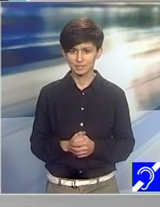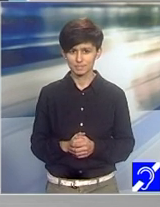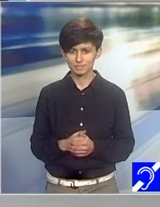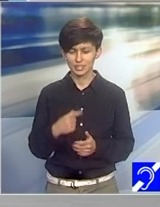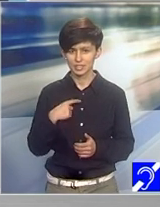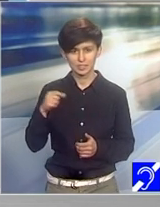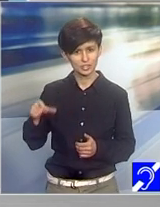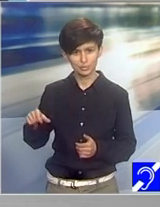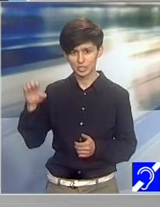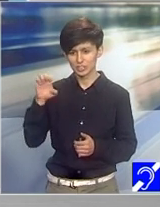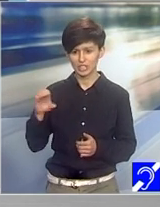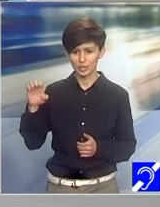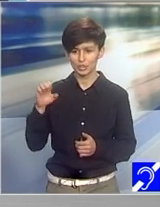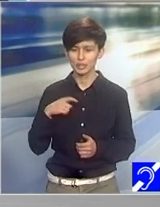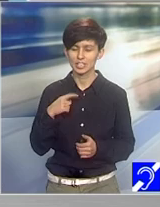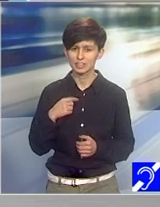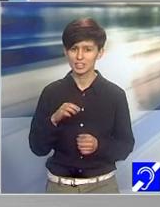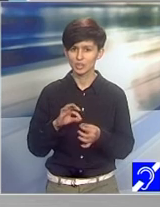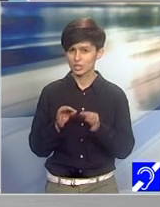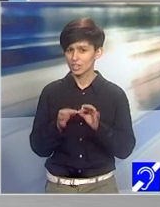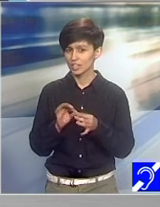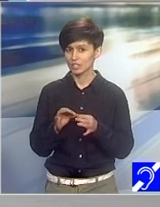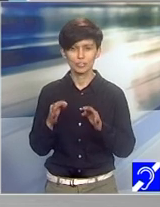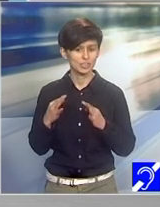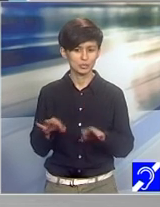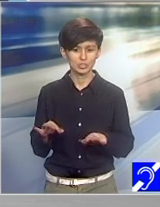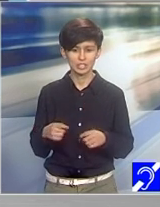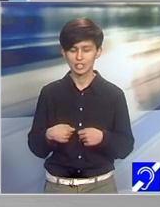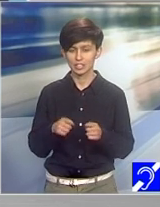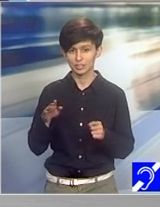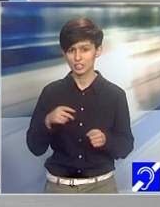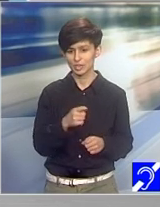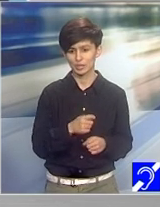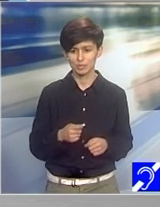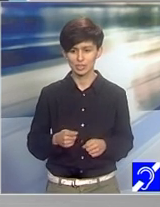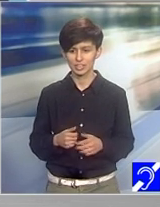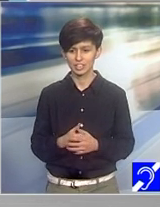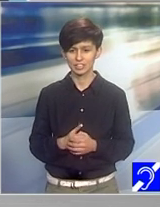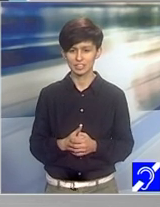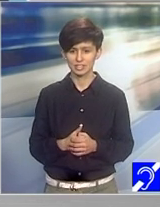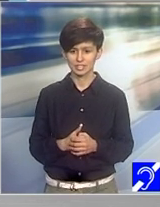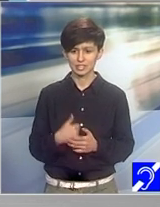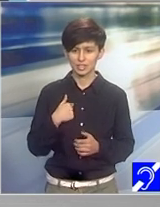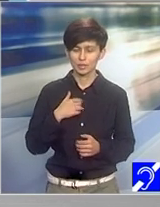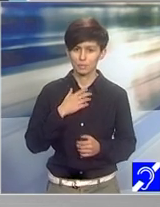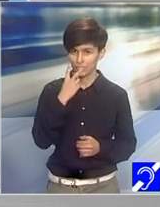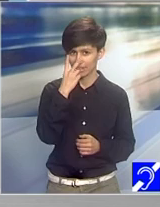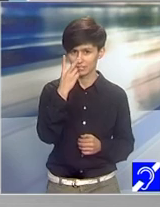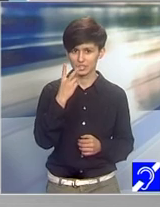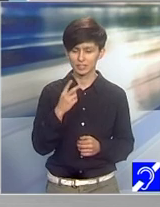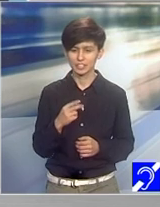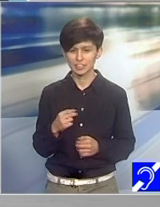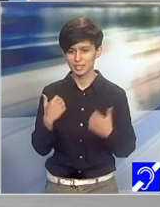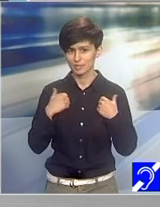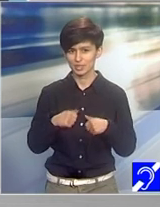E un cuvânt foarte la modă, deci acum toată lumea are proiecte. Este european. Dar știți, vă văd îmbrăcat așa. Zice, vorbiți